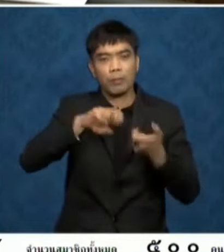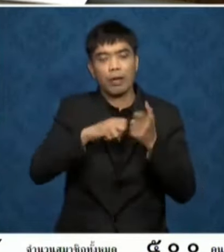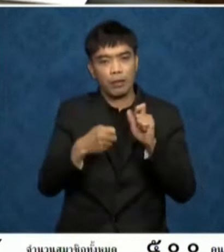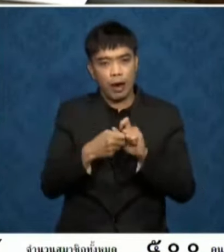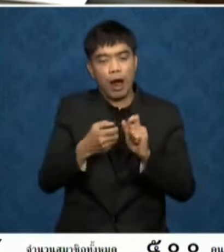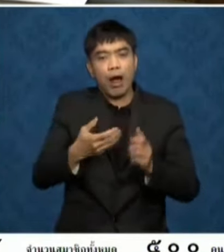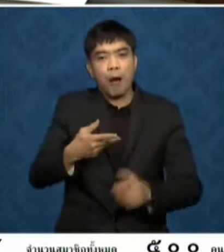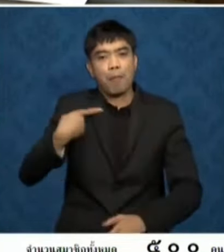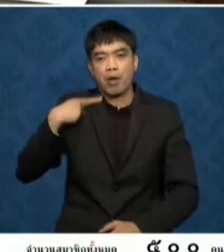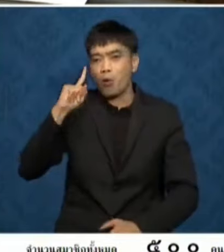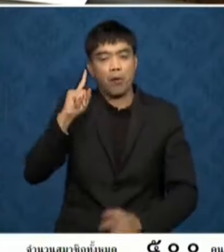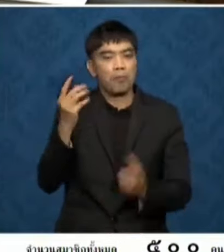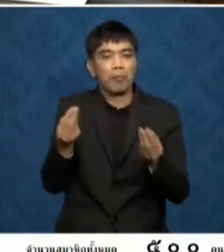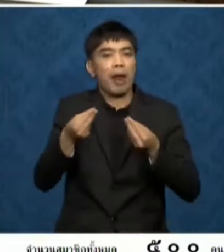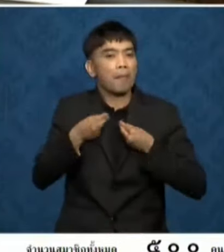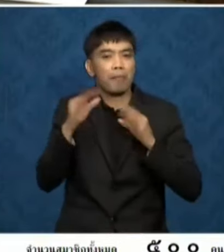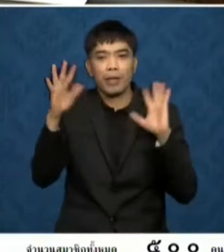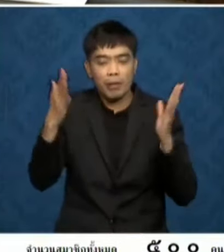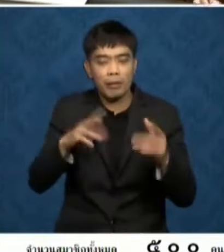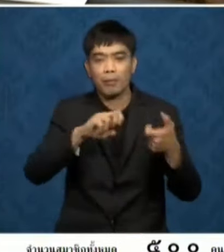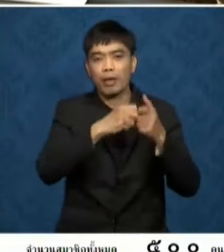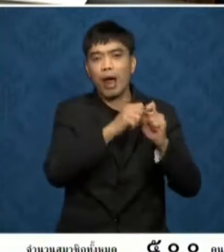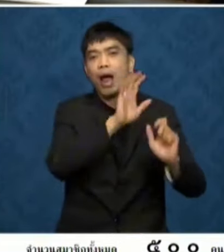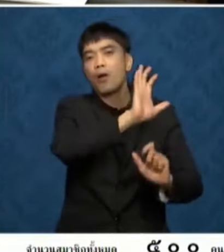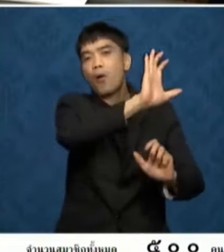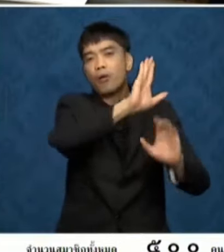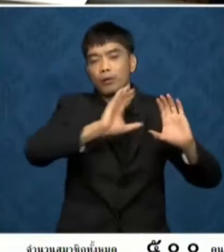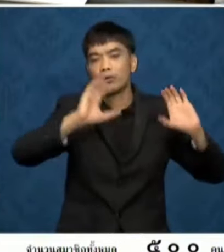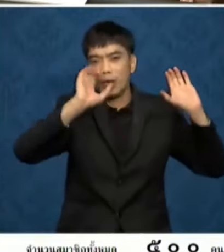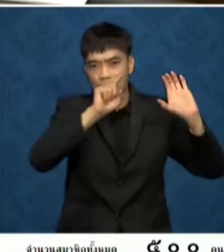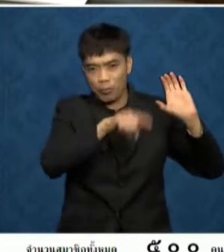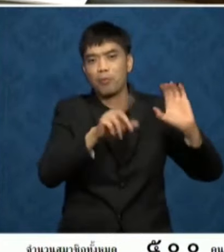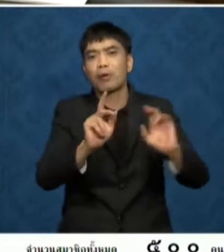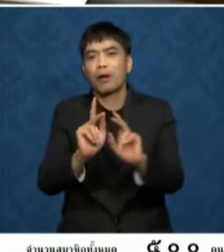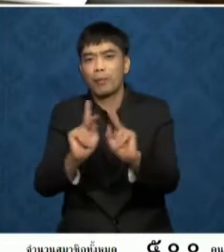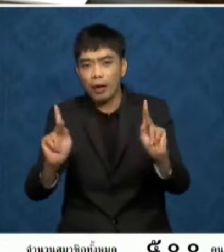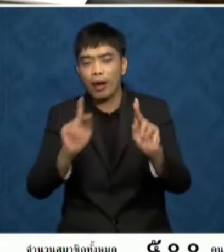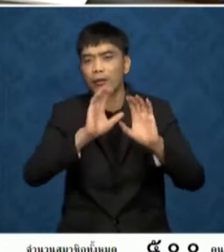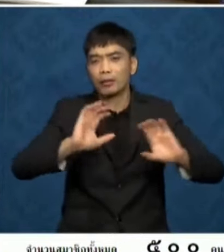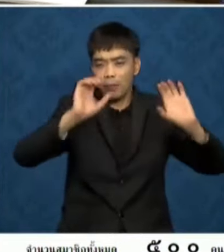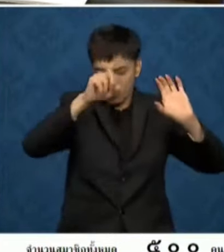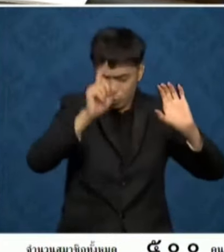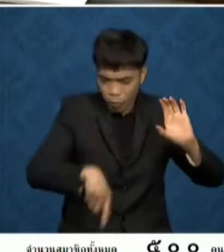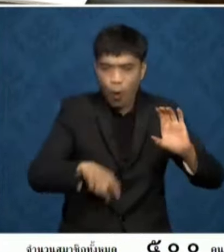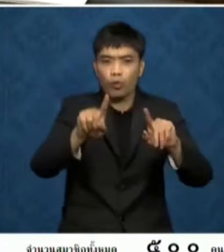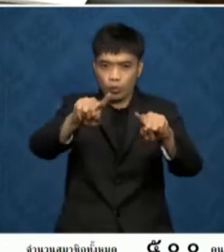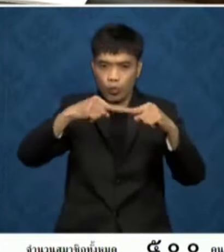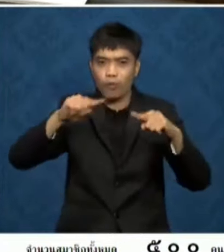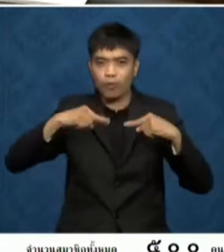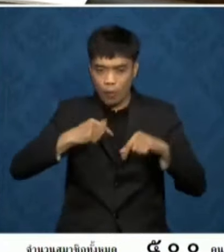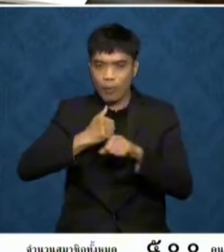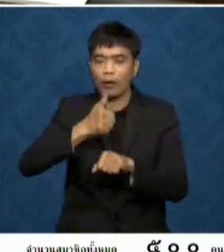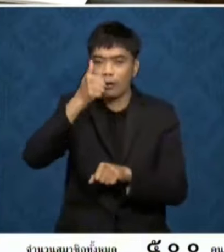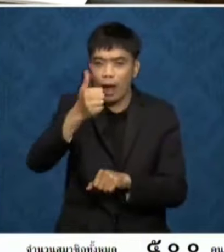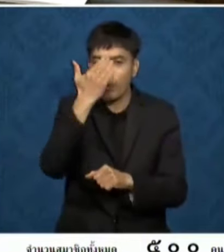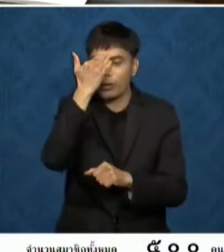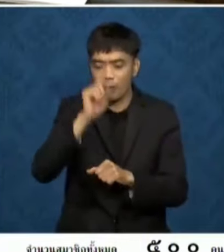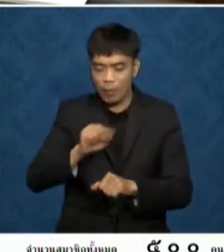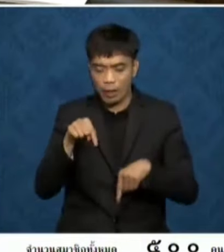ผิดพลาดของรัฐซ้ำรอยเดิมอีกด้วยหรือไม่กรรมาธิการและรัฐบาลค่ะจะต้องตอบคำถามเรื่องนี้กับสภา